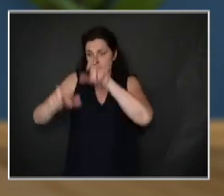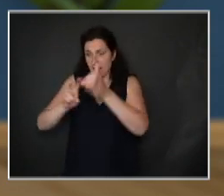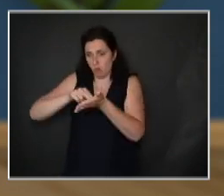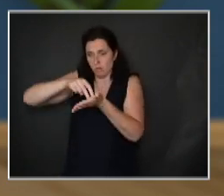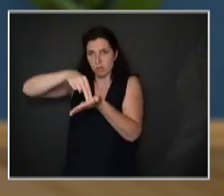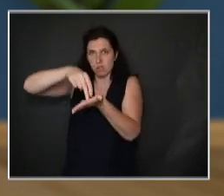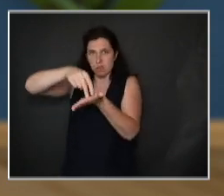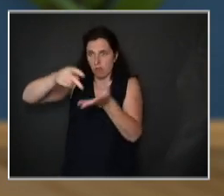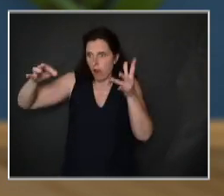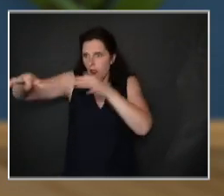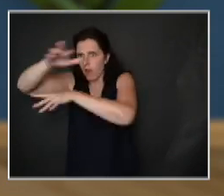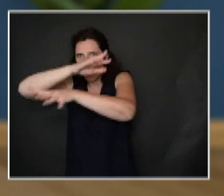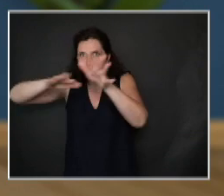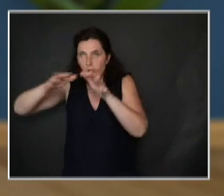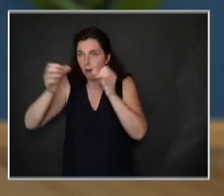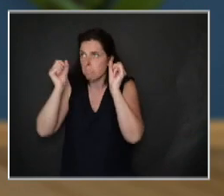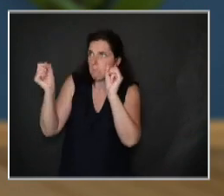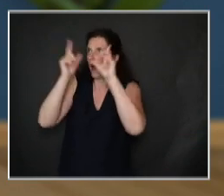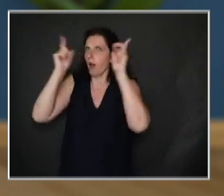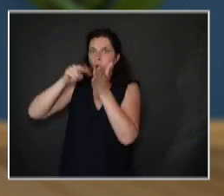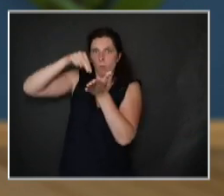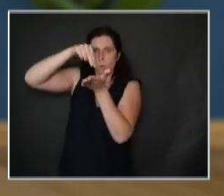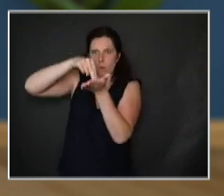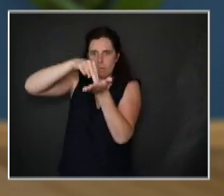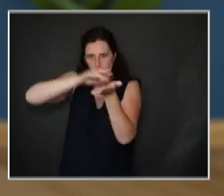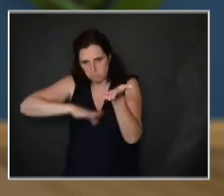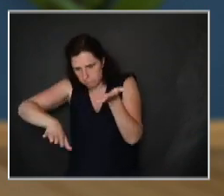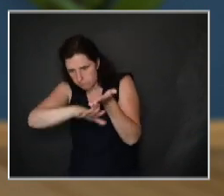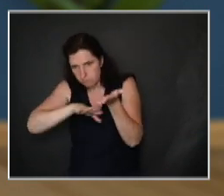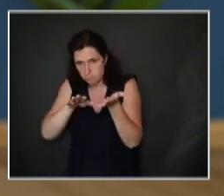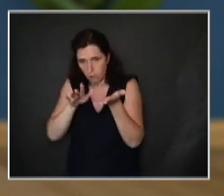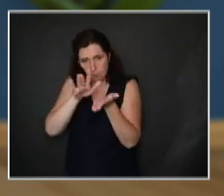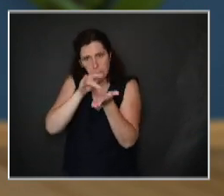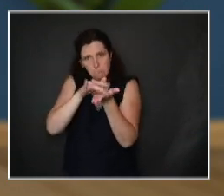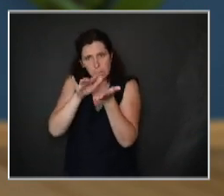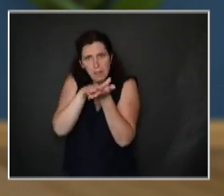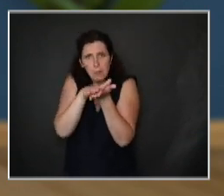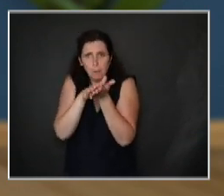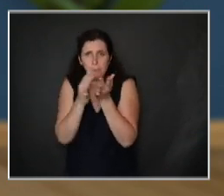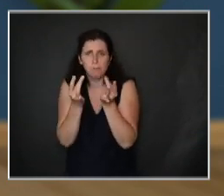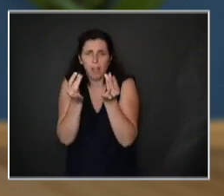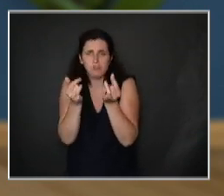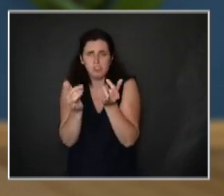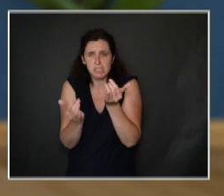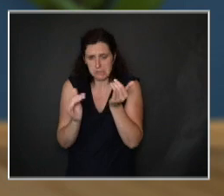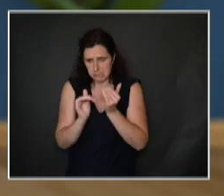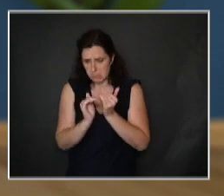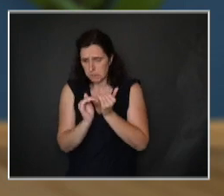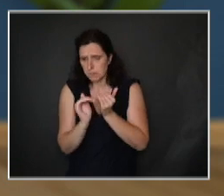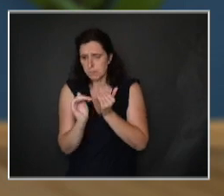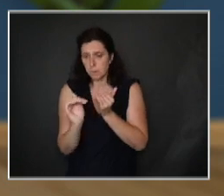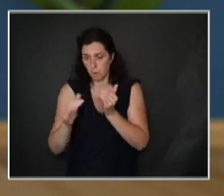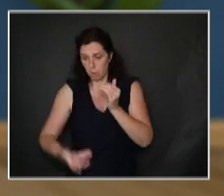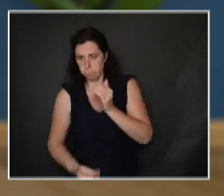tenir miraculeusement debout sur des fragiles petits pieds en équilibre sur une bande de magma